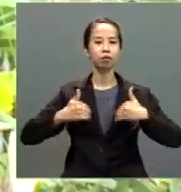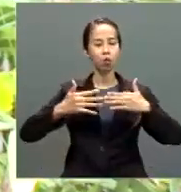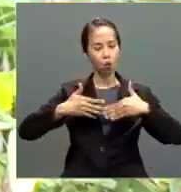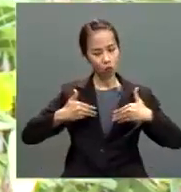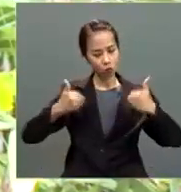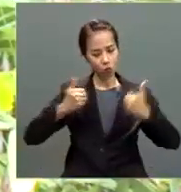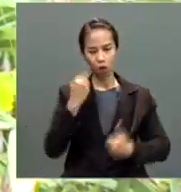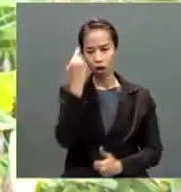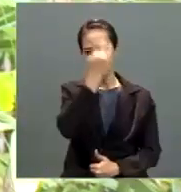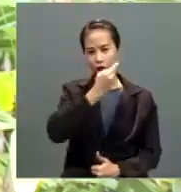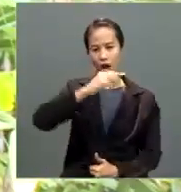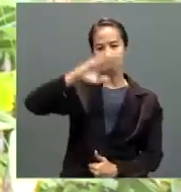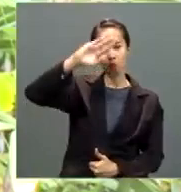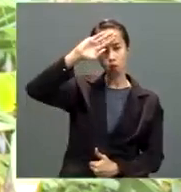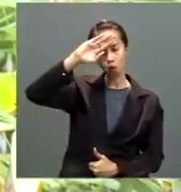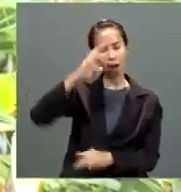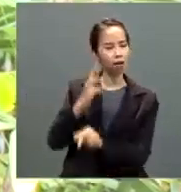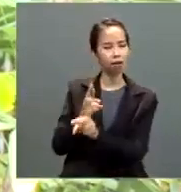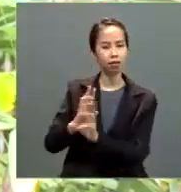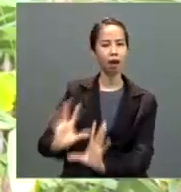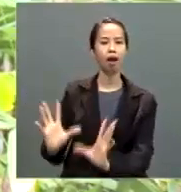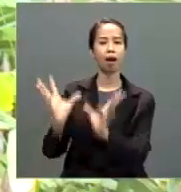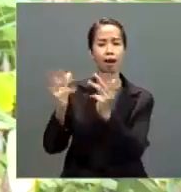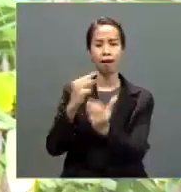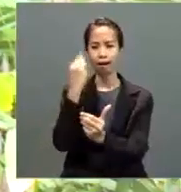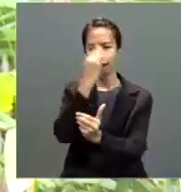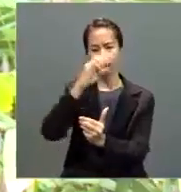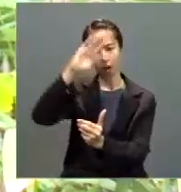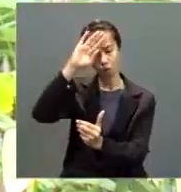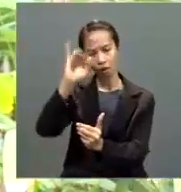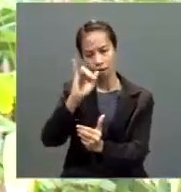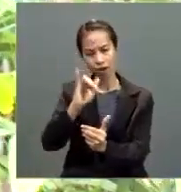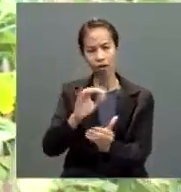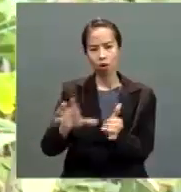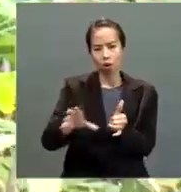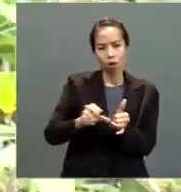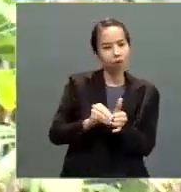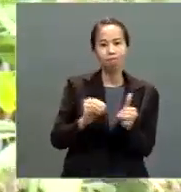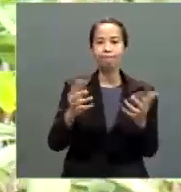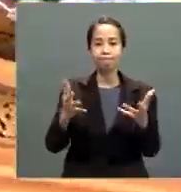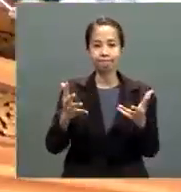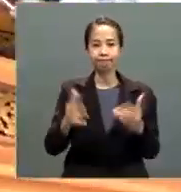ข้ก็หายจากการป่วยไข้ที่ไม่ป่วยไข้ก็อย่าได้ป่วยไข้